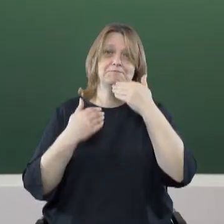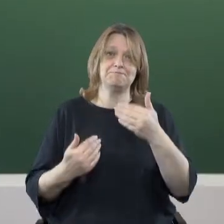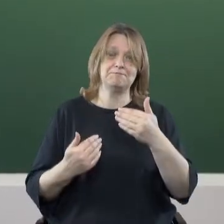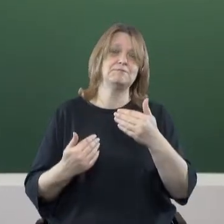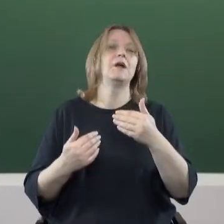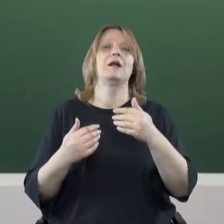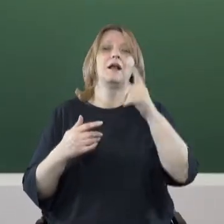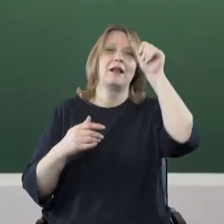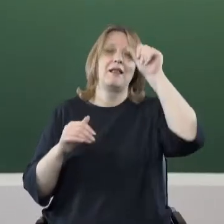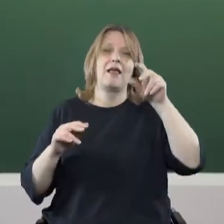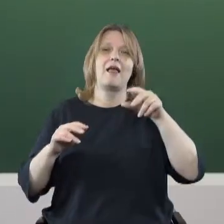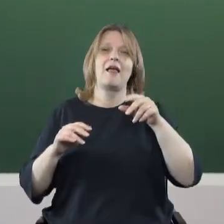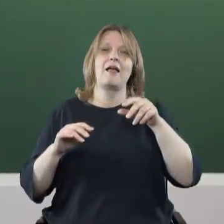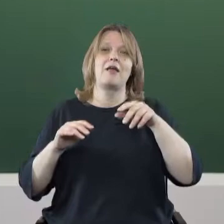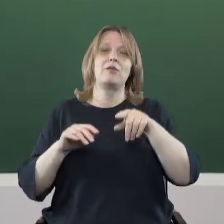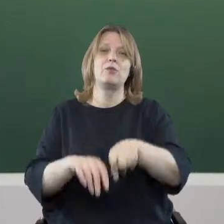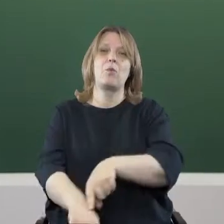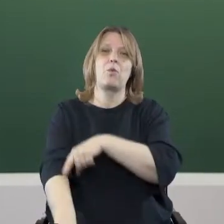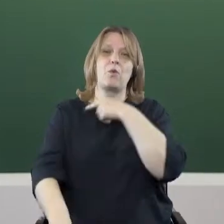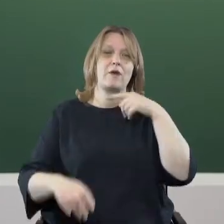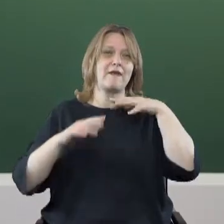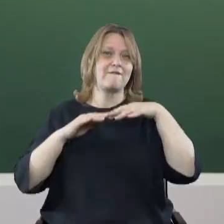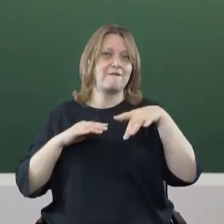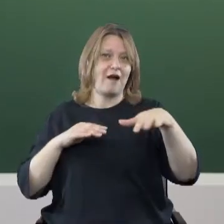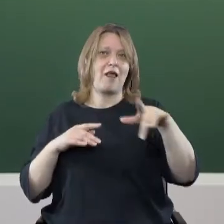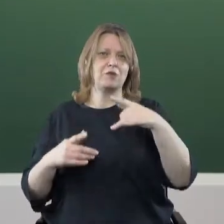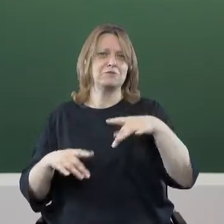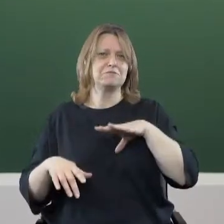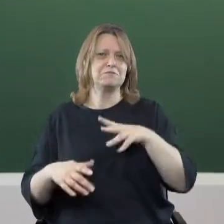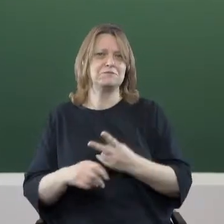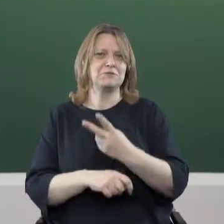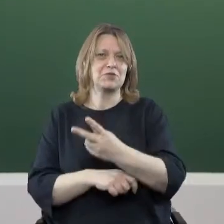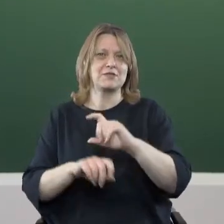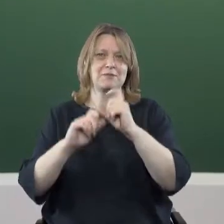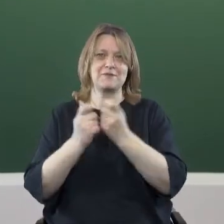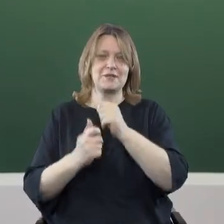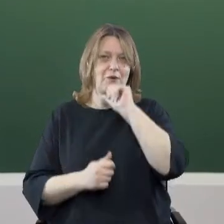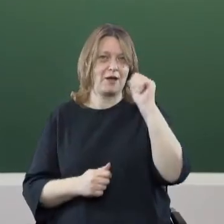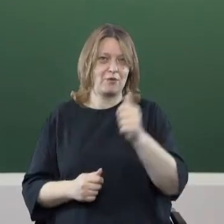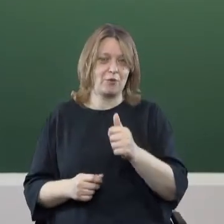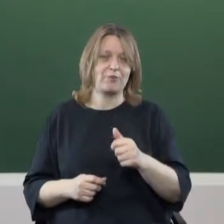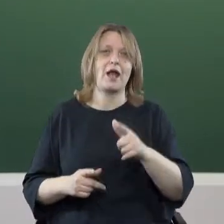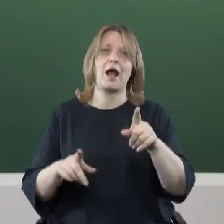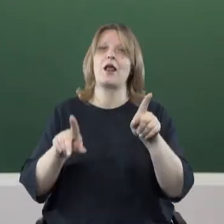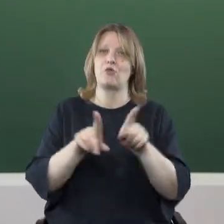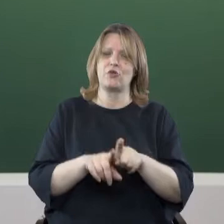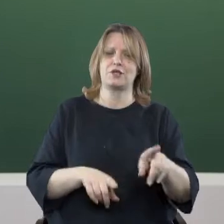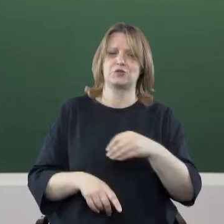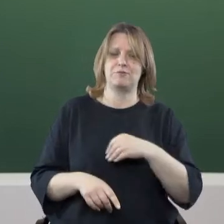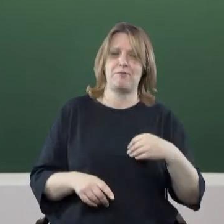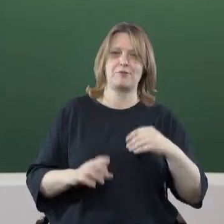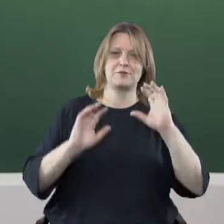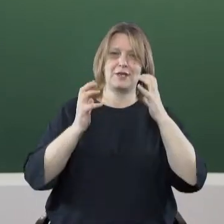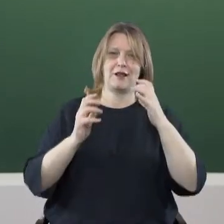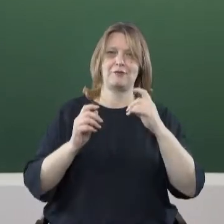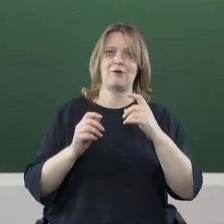długim falom, na których nadaje radiowa jedynka, jest dostępne rzeczywiście w całej Europie. Ale to także Polskie Radio Kierowców,